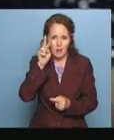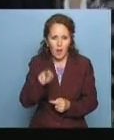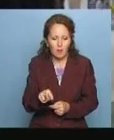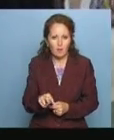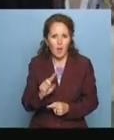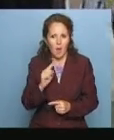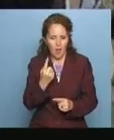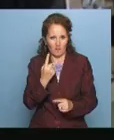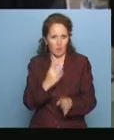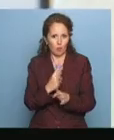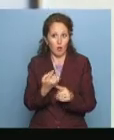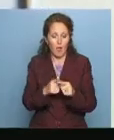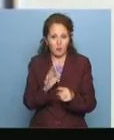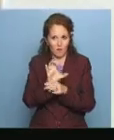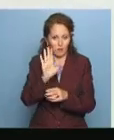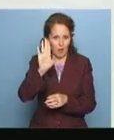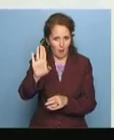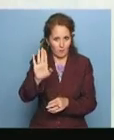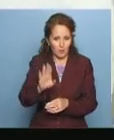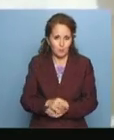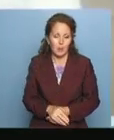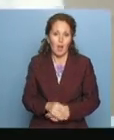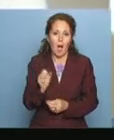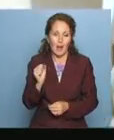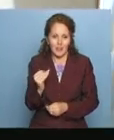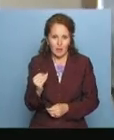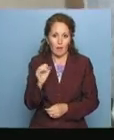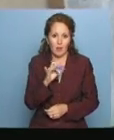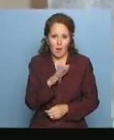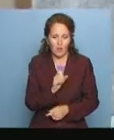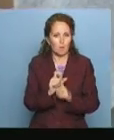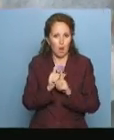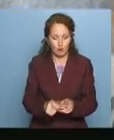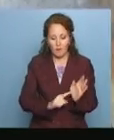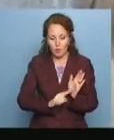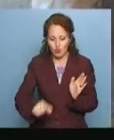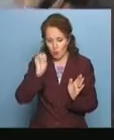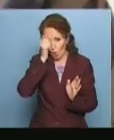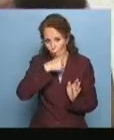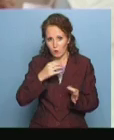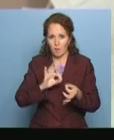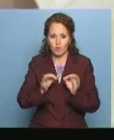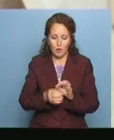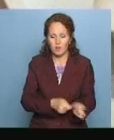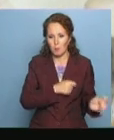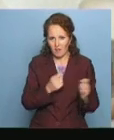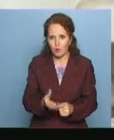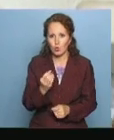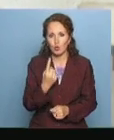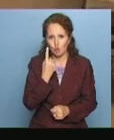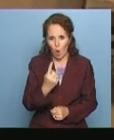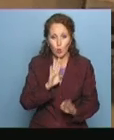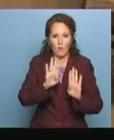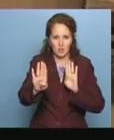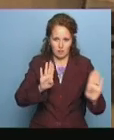почему-то эти фотографии над окном. Ирина Андреева пообещала, что в течение года привезет в Ижевск еще одну выставку с не менее захватывающими